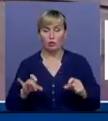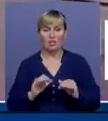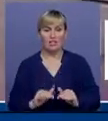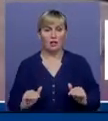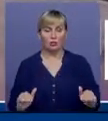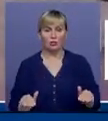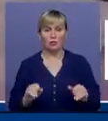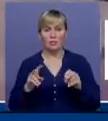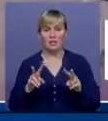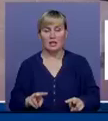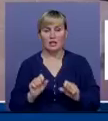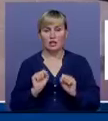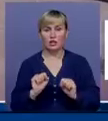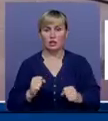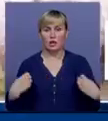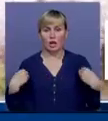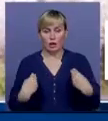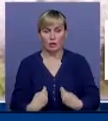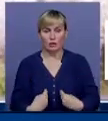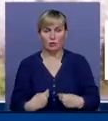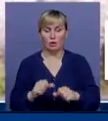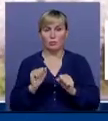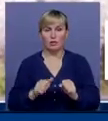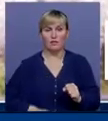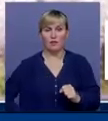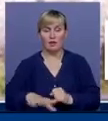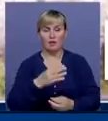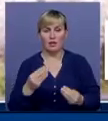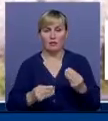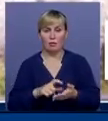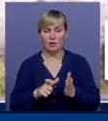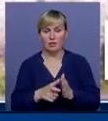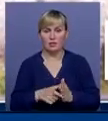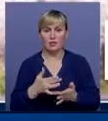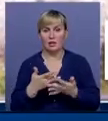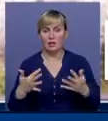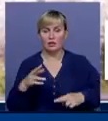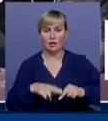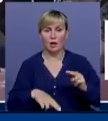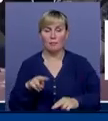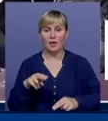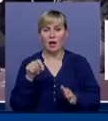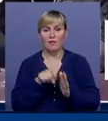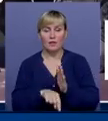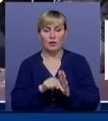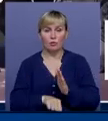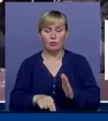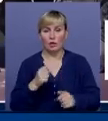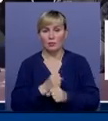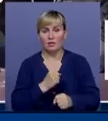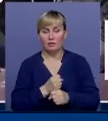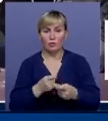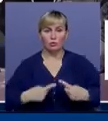садов. Специалисты в защитных костюмах обеззараживают дворы и игровые площадки социальных объектов. А вот внутренней обработкой